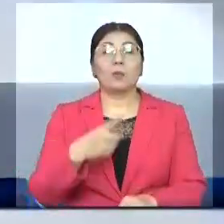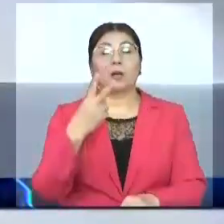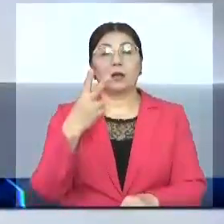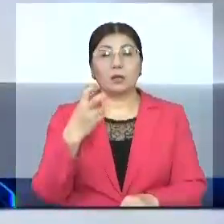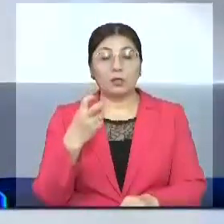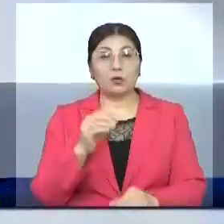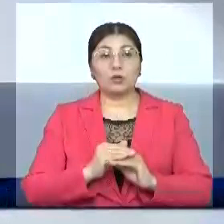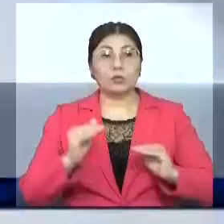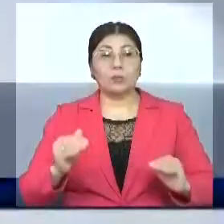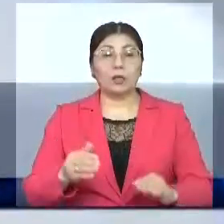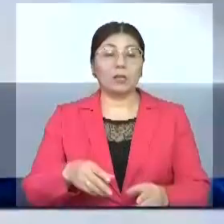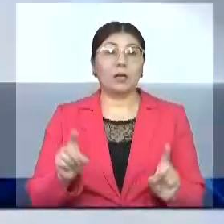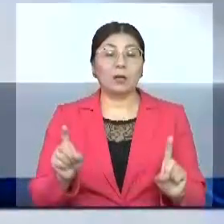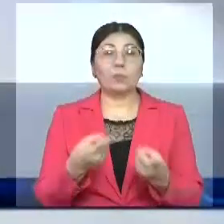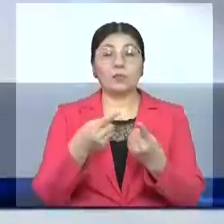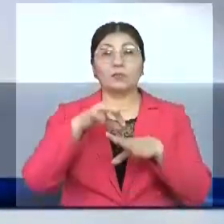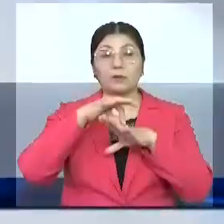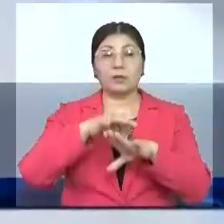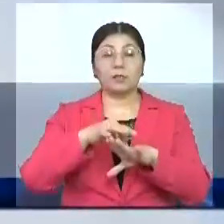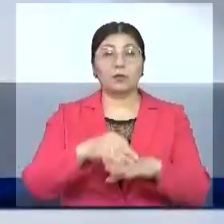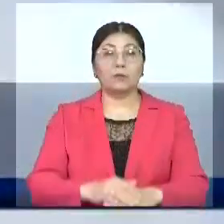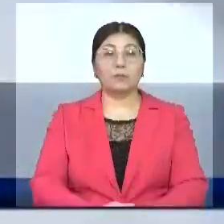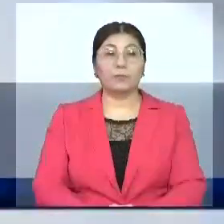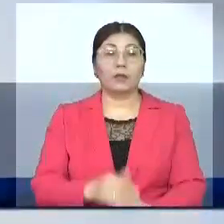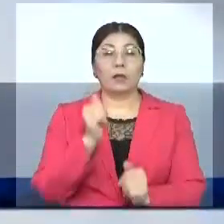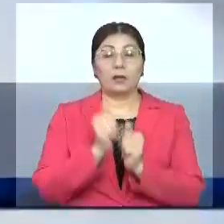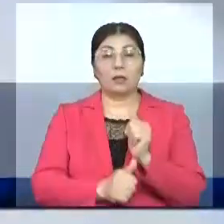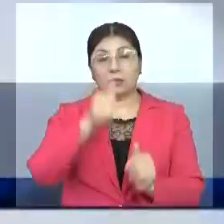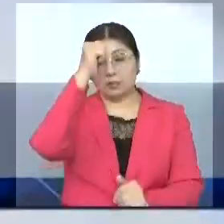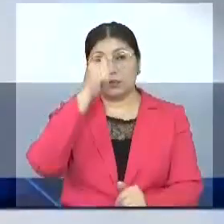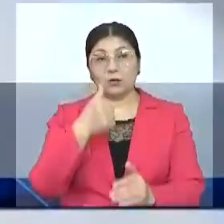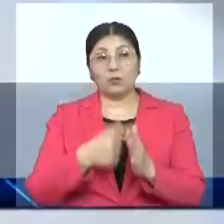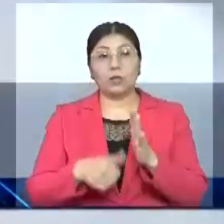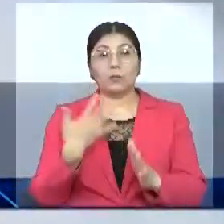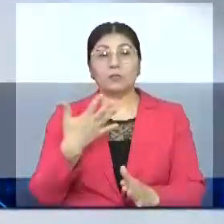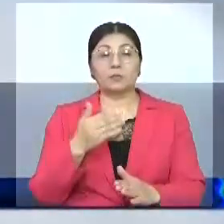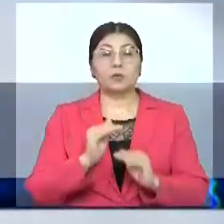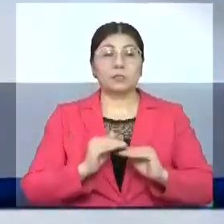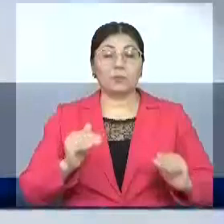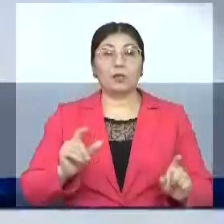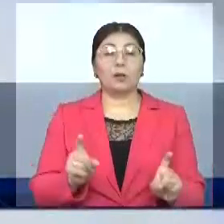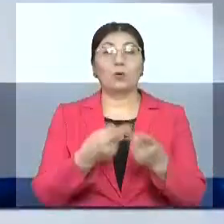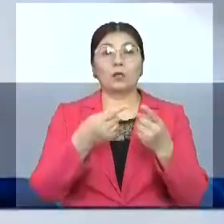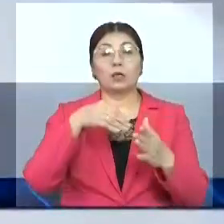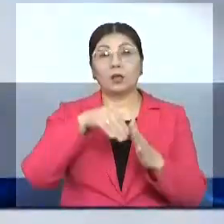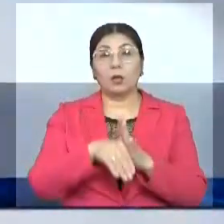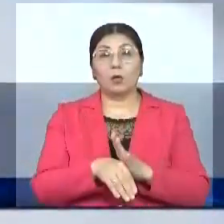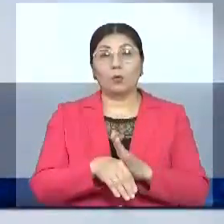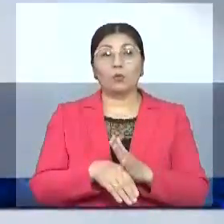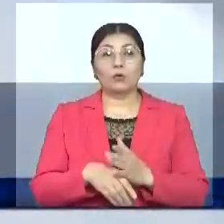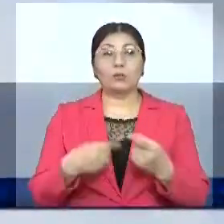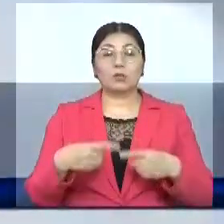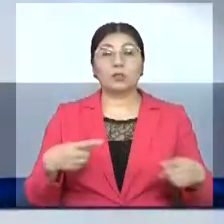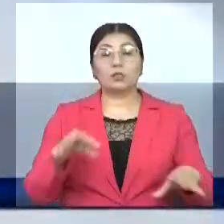1100-1200-дей бала бізден өтті. Ай сайын 65 балаға дейін аламыз оңалтуға. Оның ішінде неше